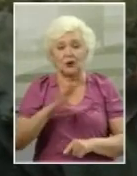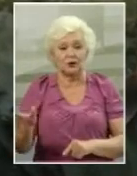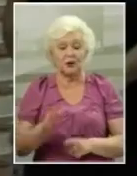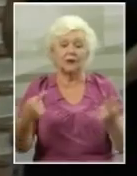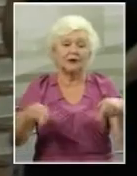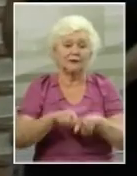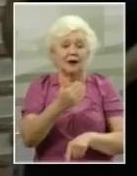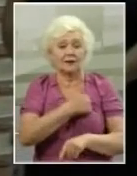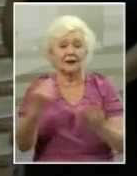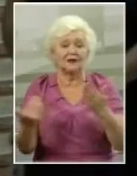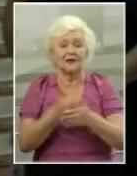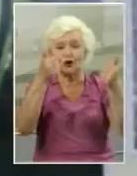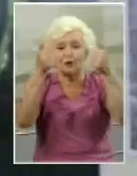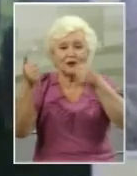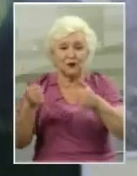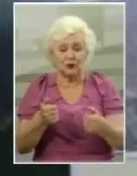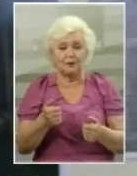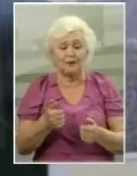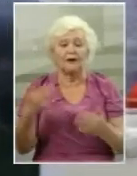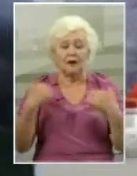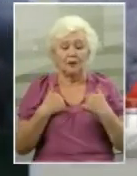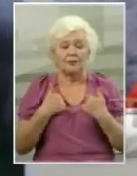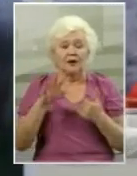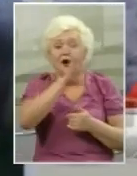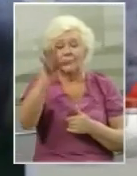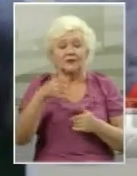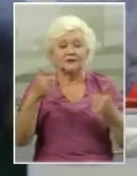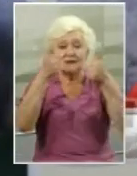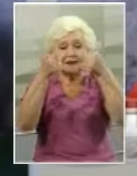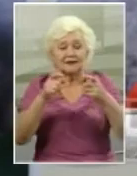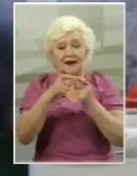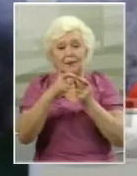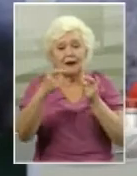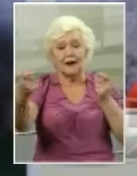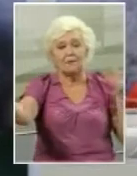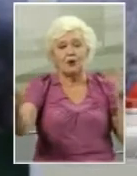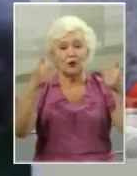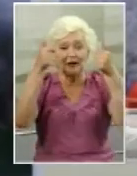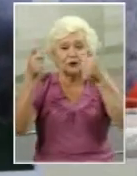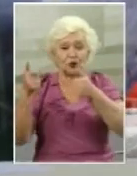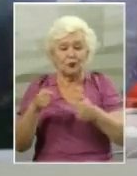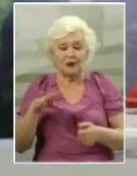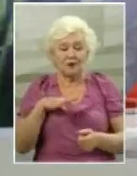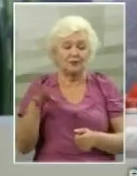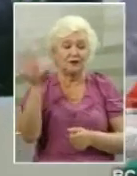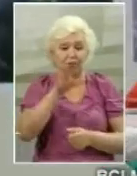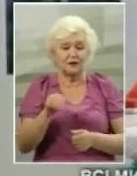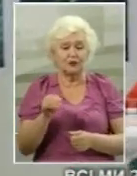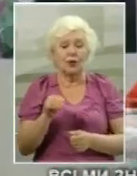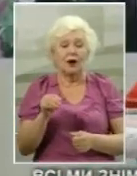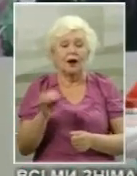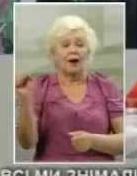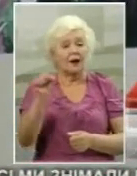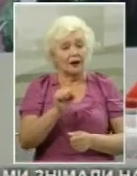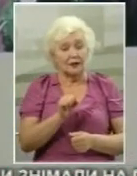так хотіла новий фотоапарат. Мы все снимали на пленке, пленочными фотоаппаратами, все. Вот.